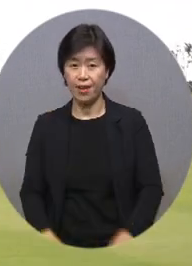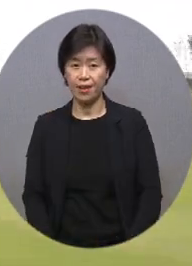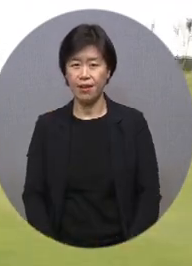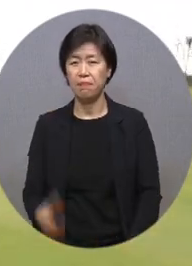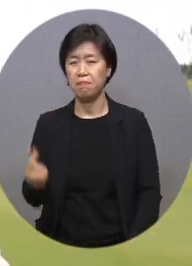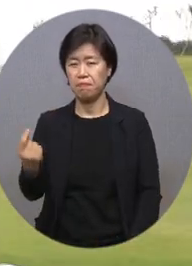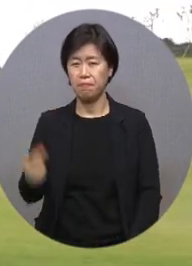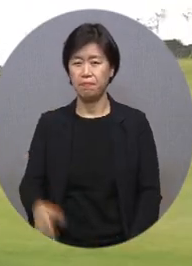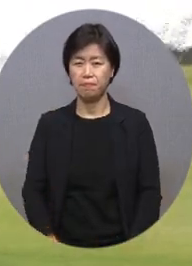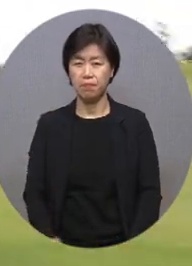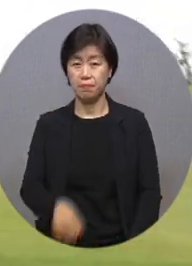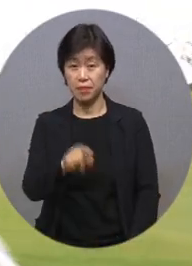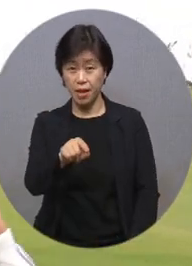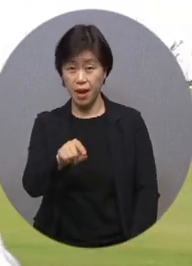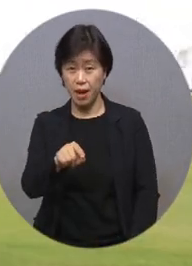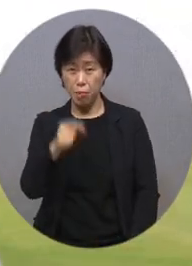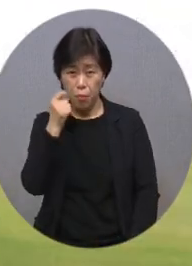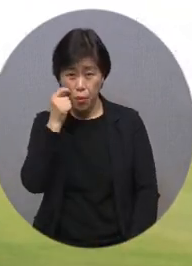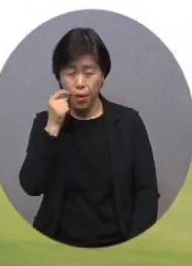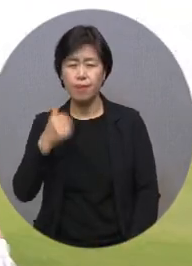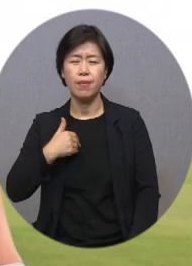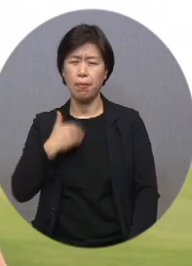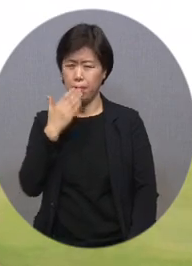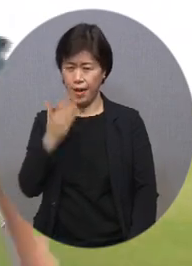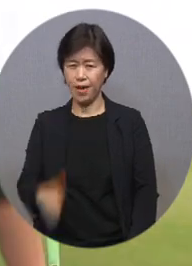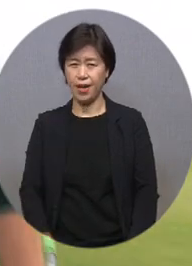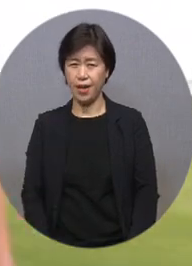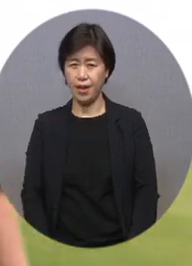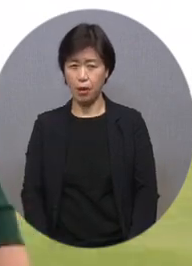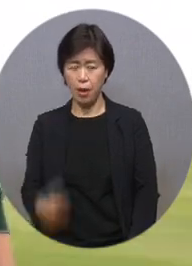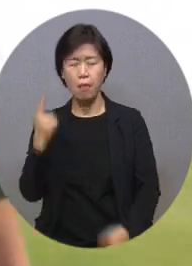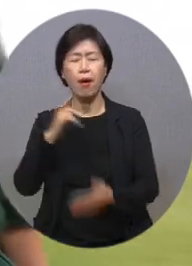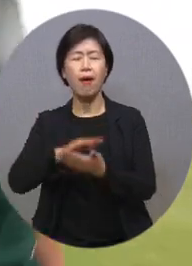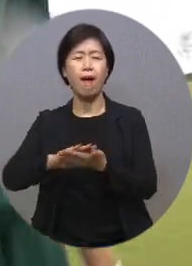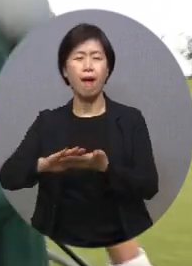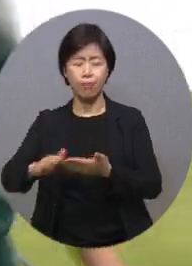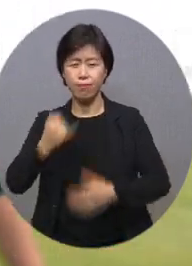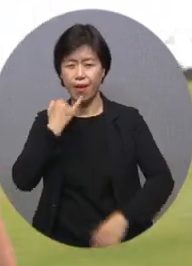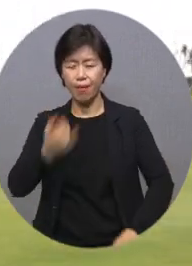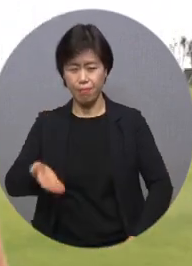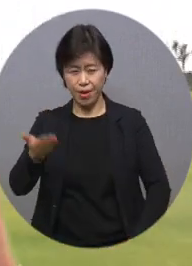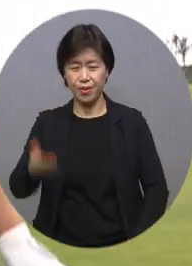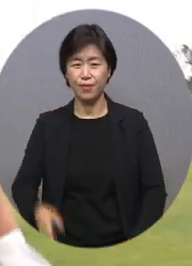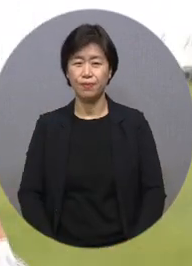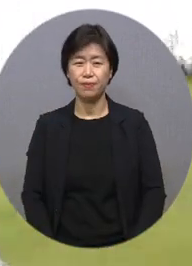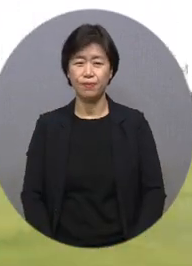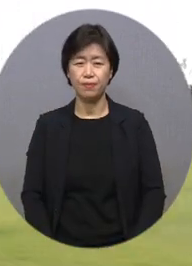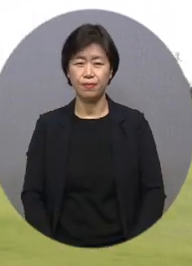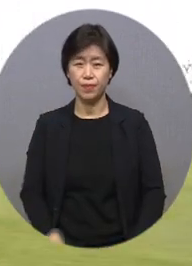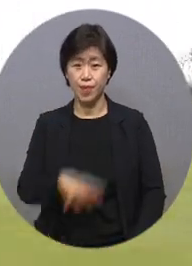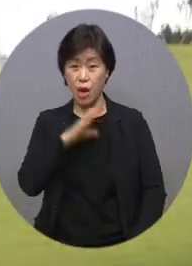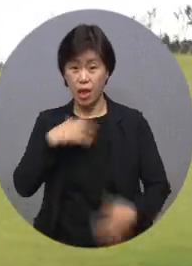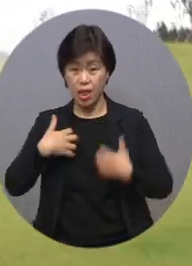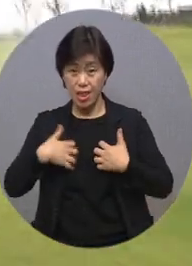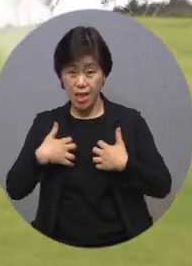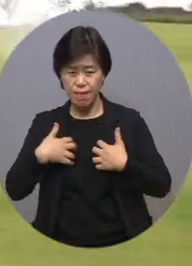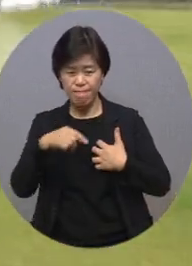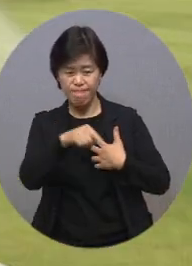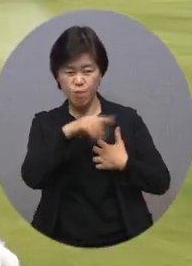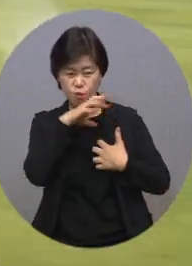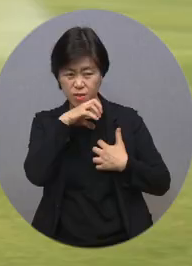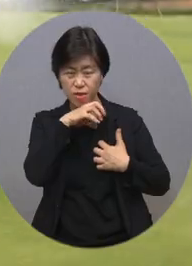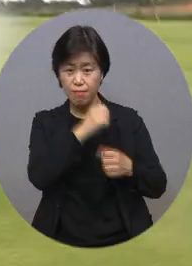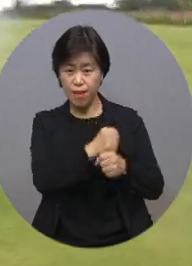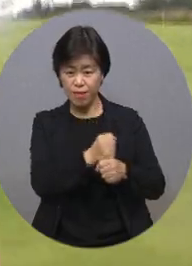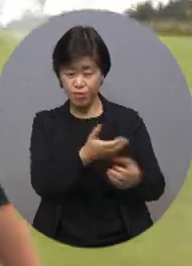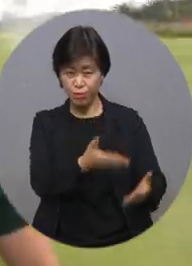너가 만약에 못 놔도 내가 할게 괜찮아 네. 편하게 해 네네 저런 오징어 게임 남자들 오징어로 만들어버리자